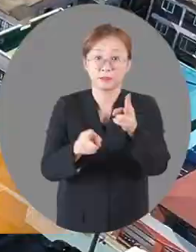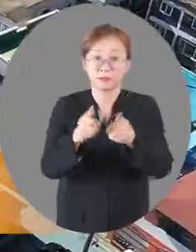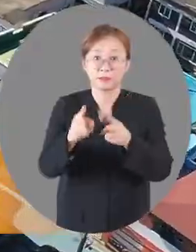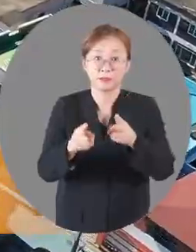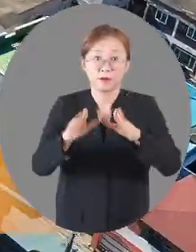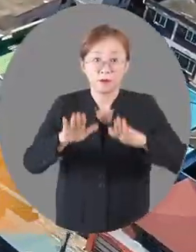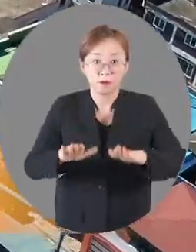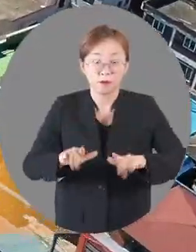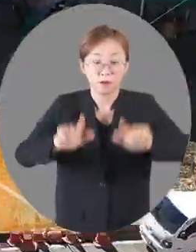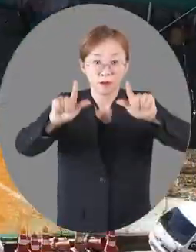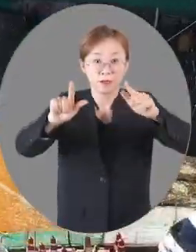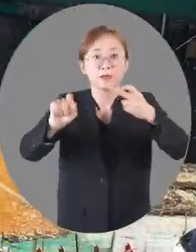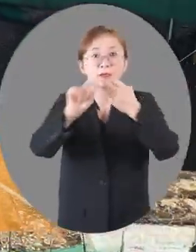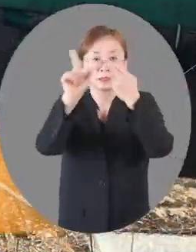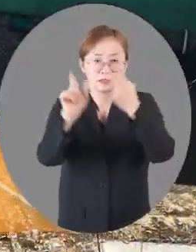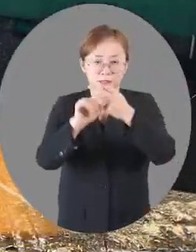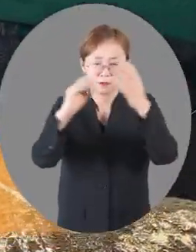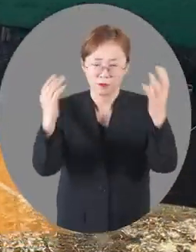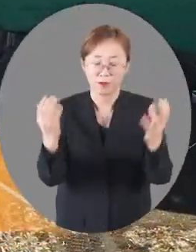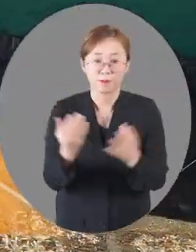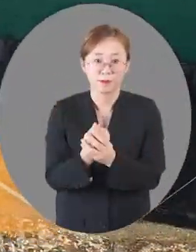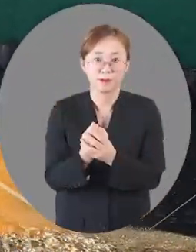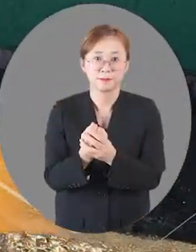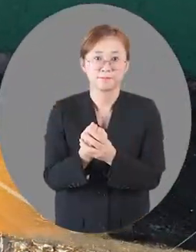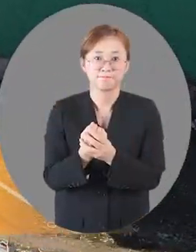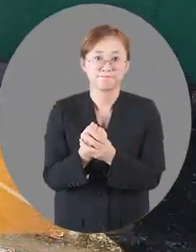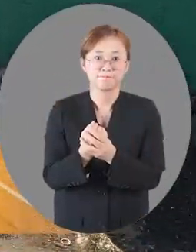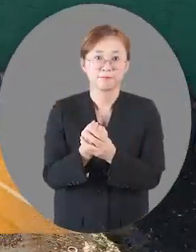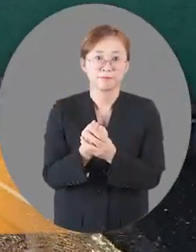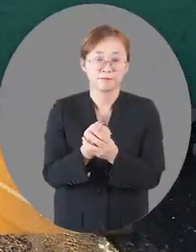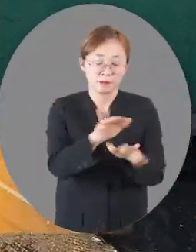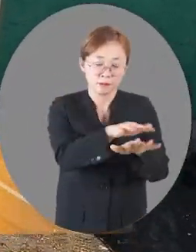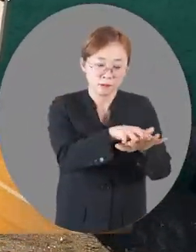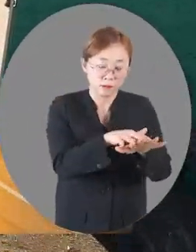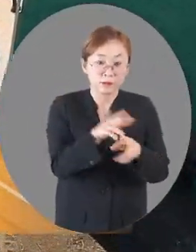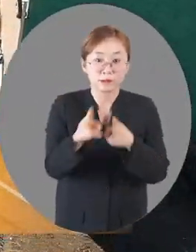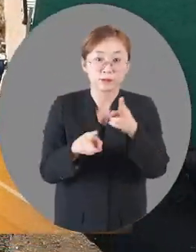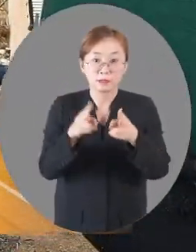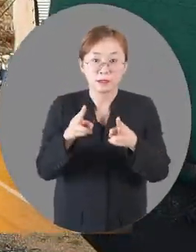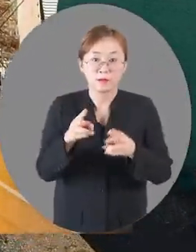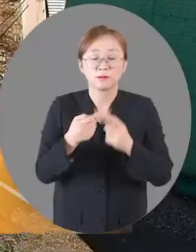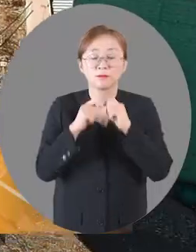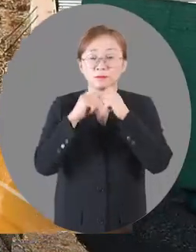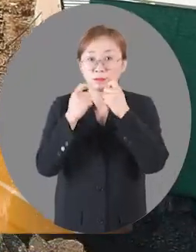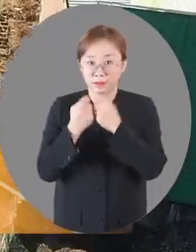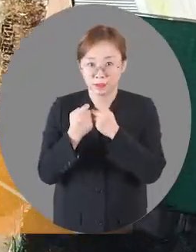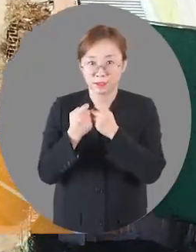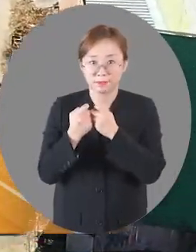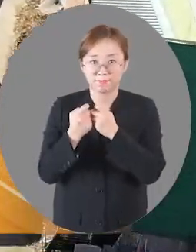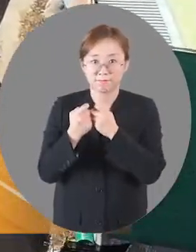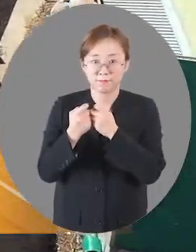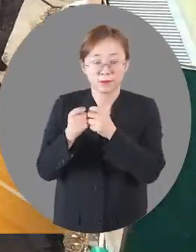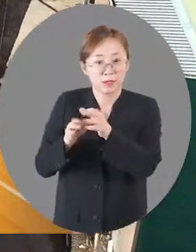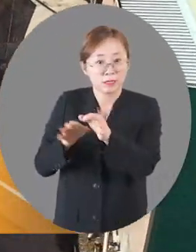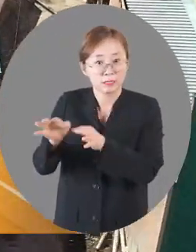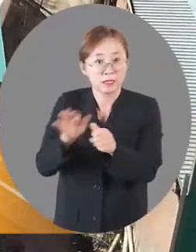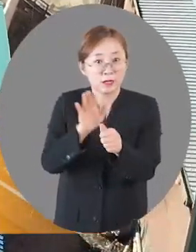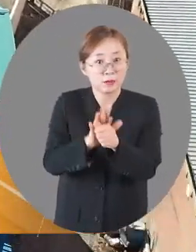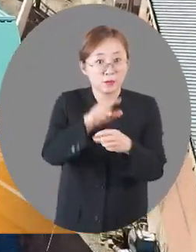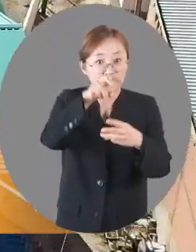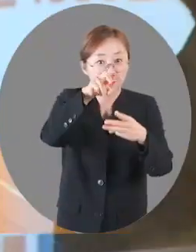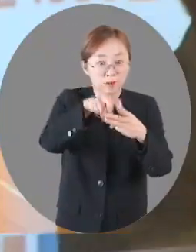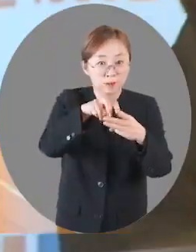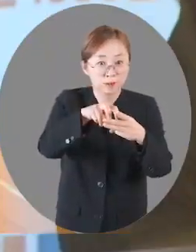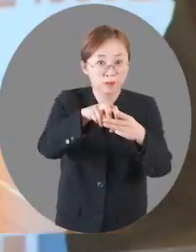환경 개선 사업이 오는 12월 조성 완료 예정이며 유구 인견산업과 관내 소공인의 경쟁력 강화를